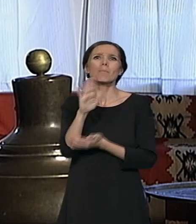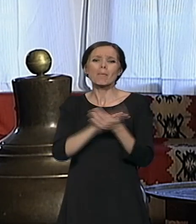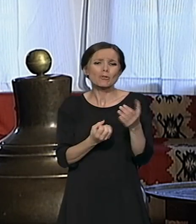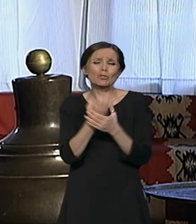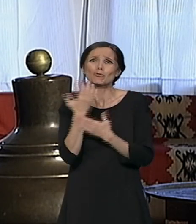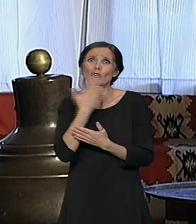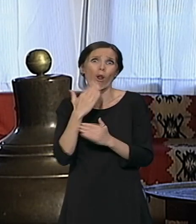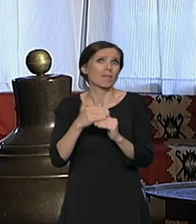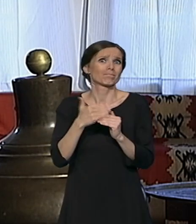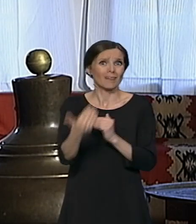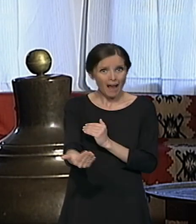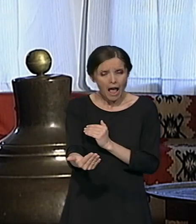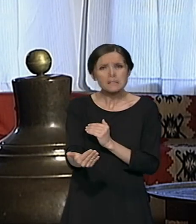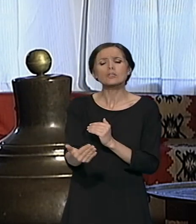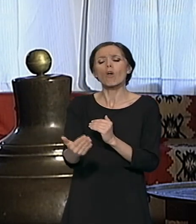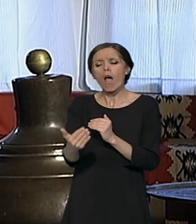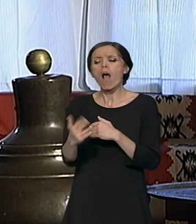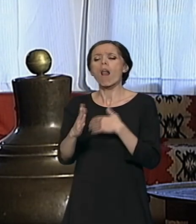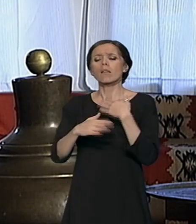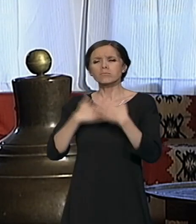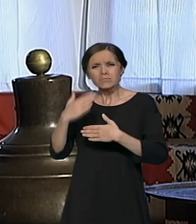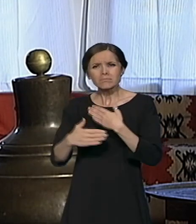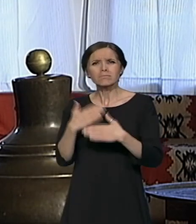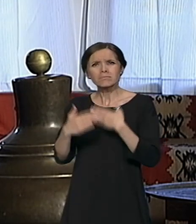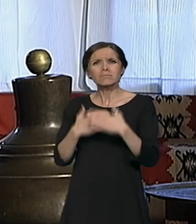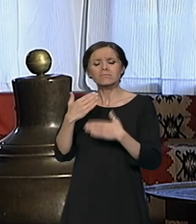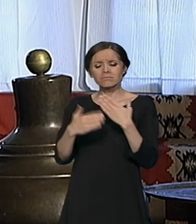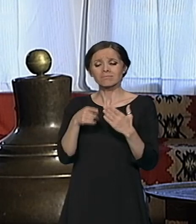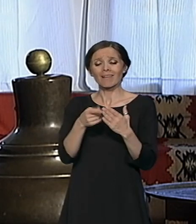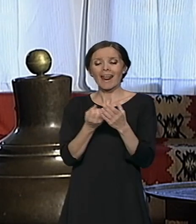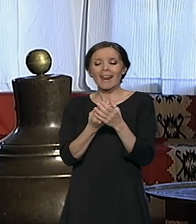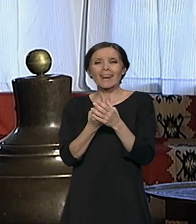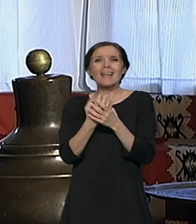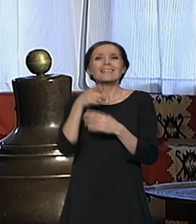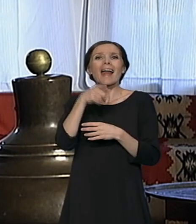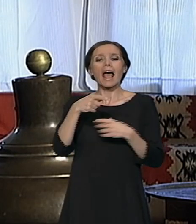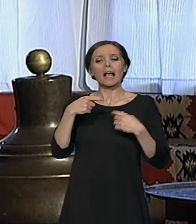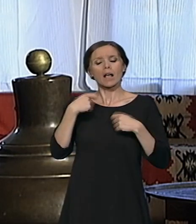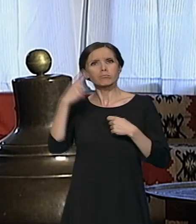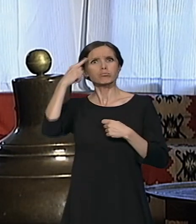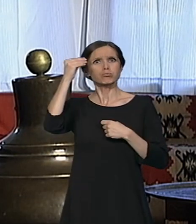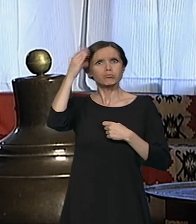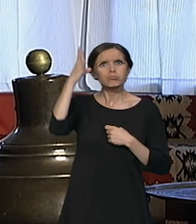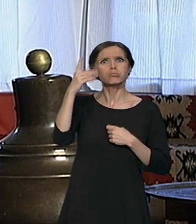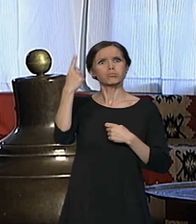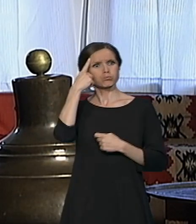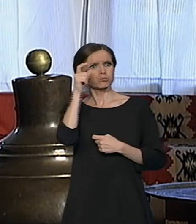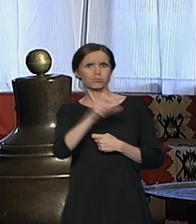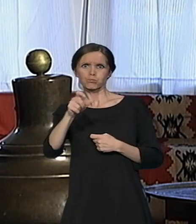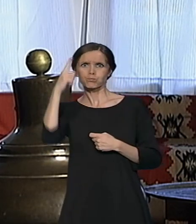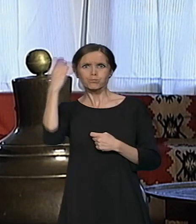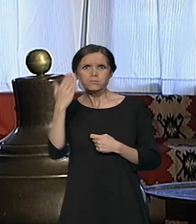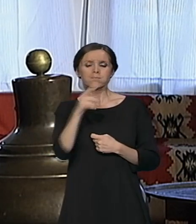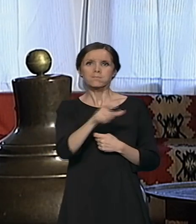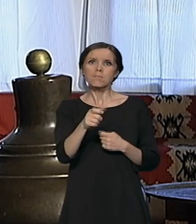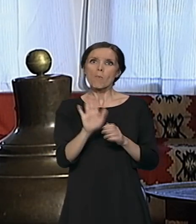osnivaju škole. Međutim, taj nastanak elite je bio postepen i kad